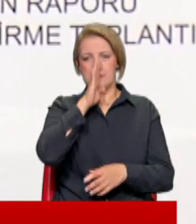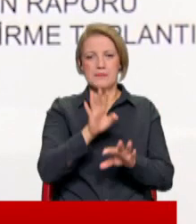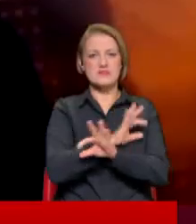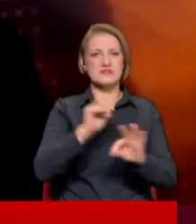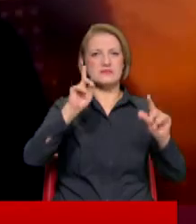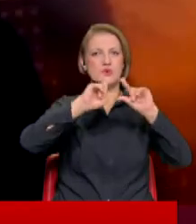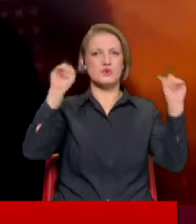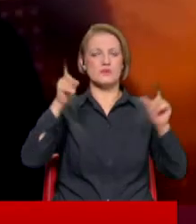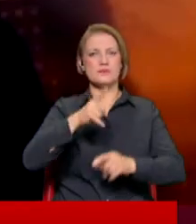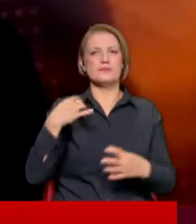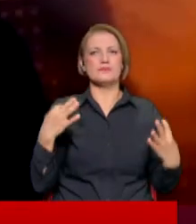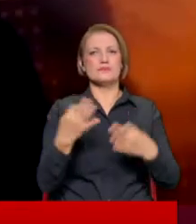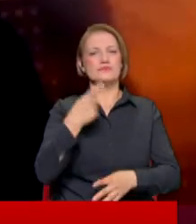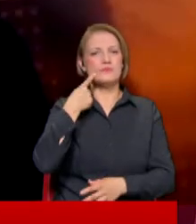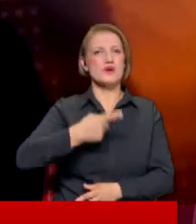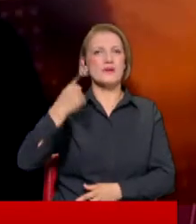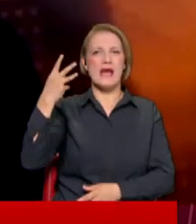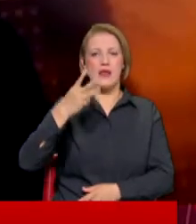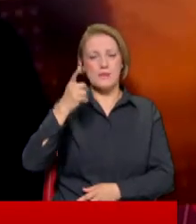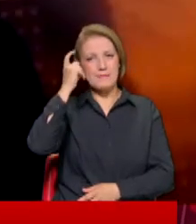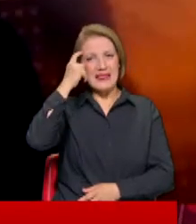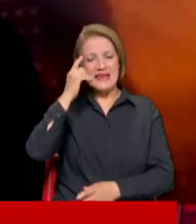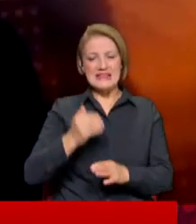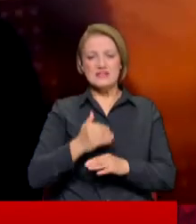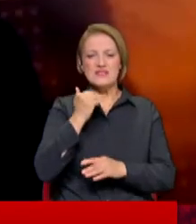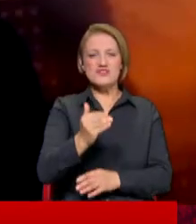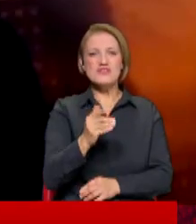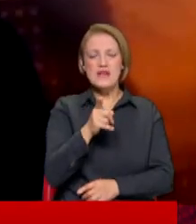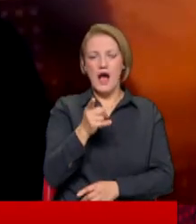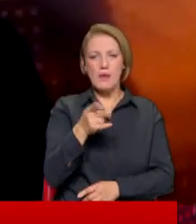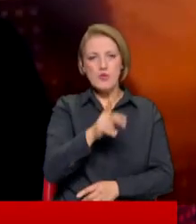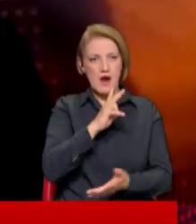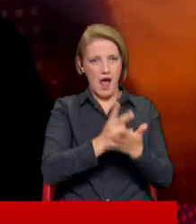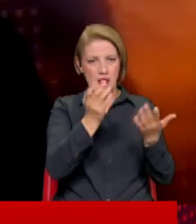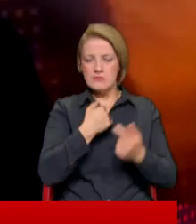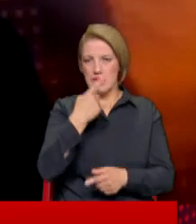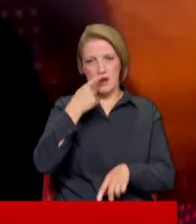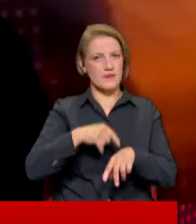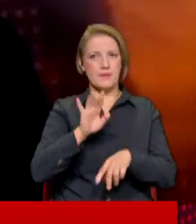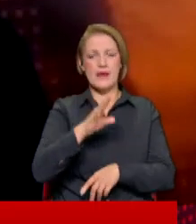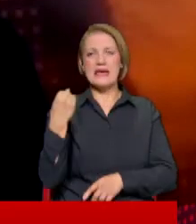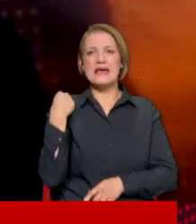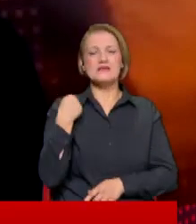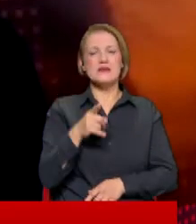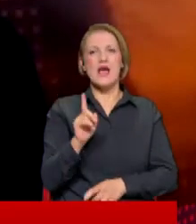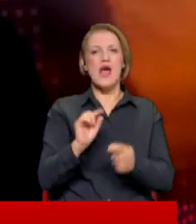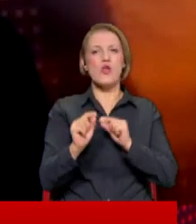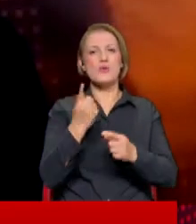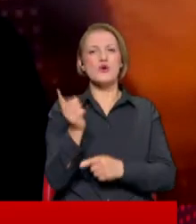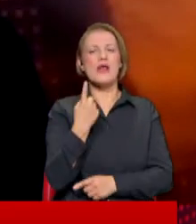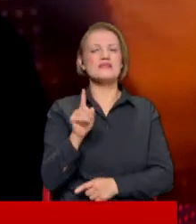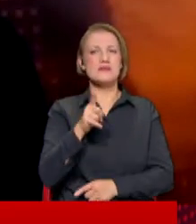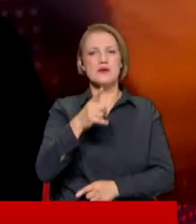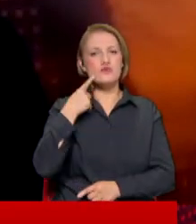bir kurumdur. Ben Cumhurbaşkanı Erdoğan'ın bilgisi dışında alındığına ihtimal vermiyorum. Yeni Merkez Bankası yönetimi ve ekonomi yönetimi